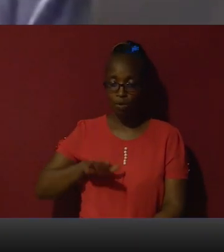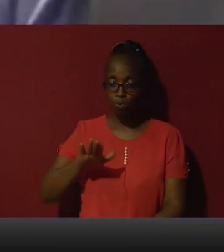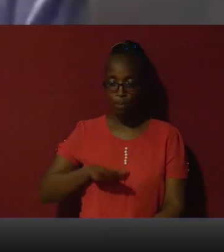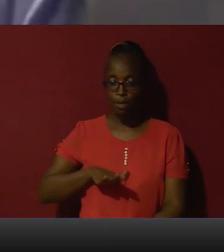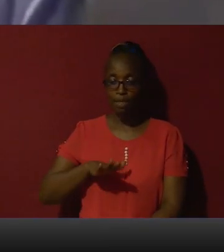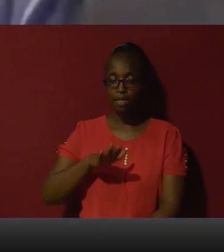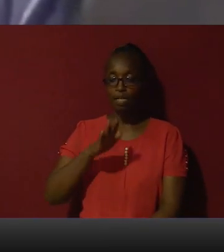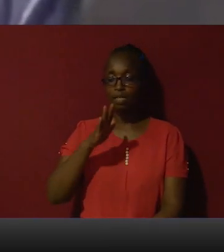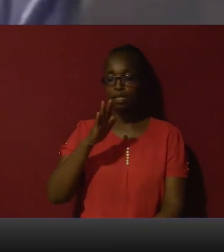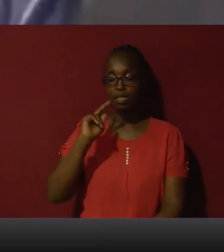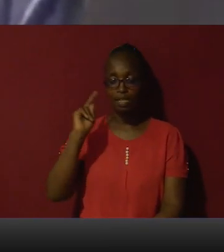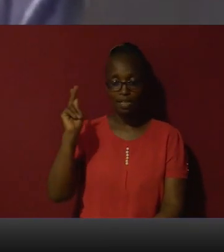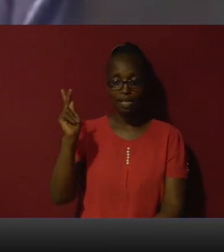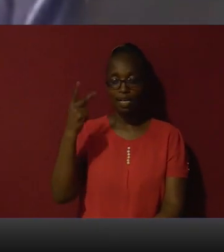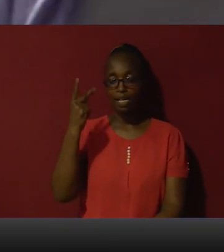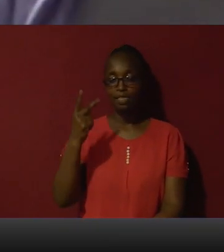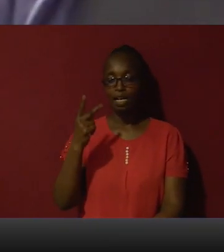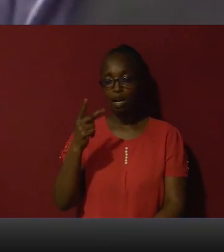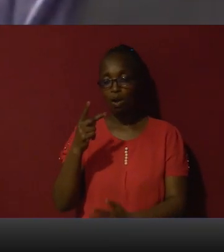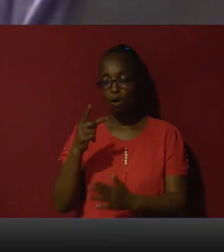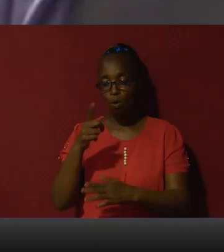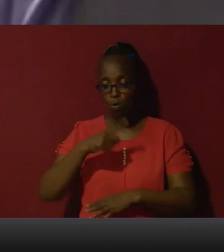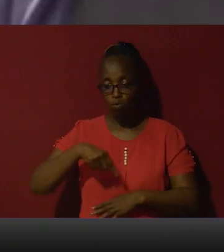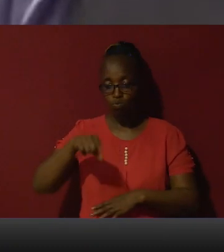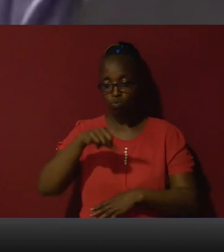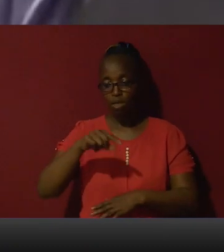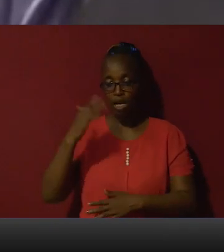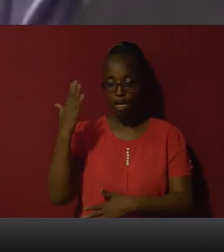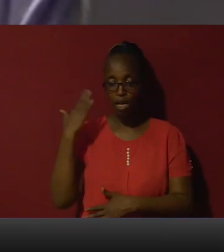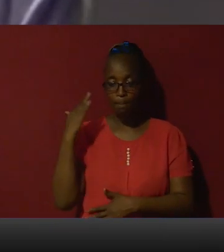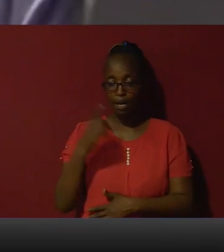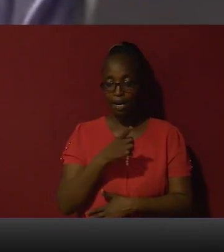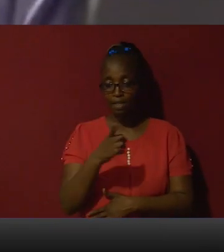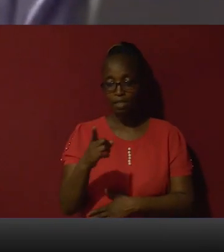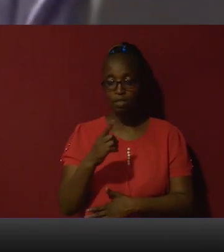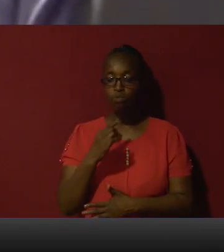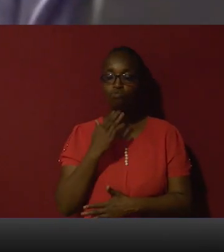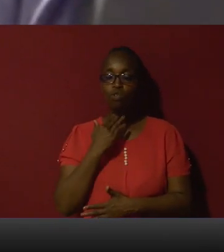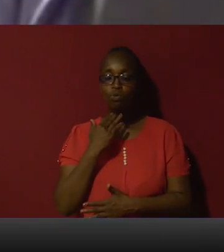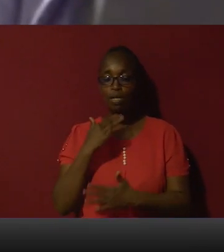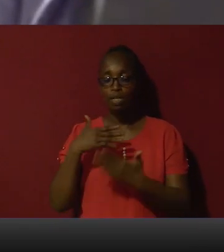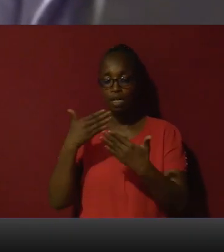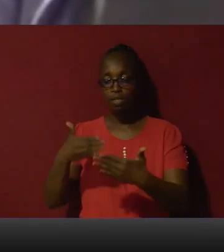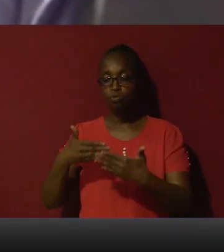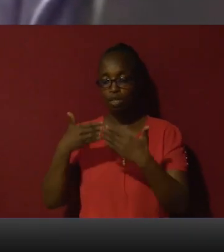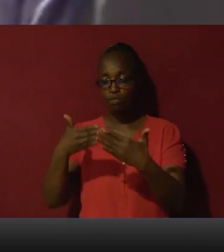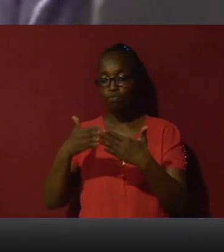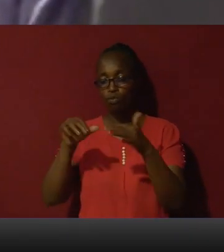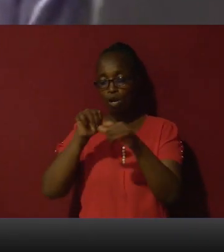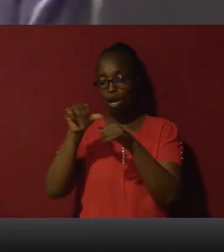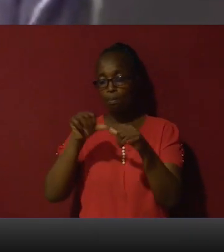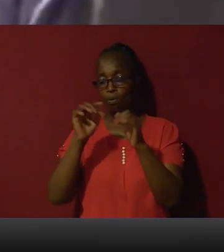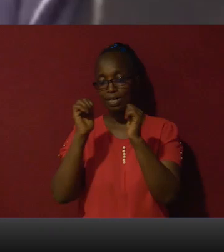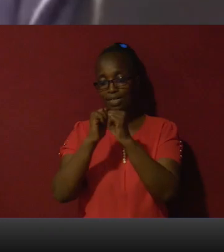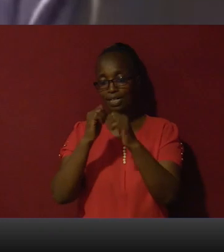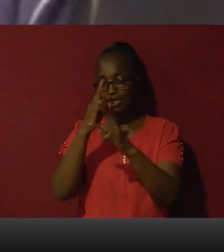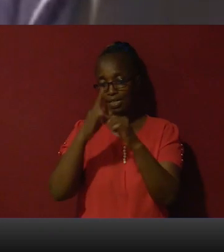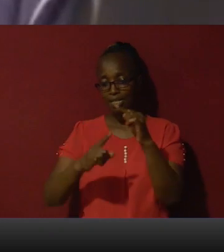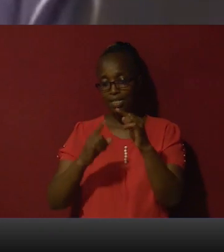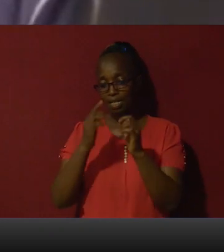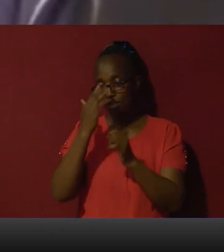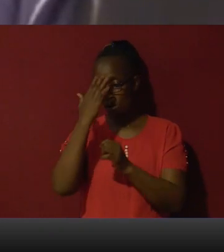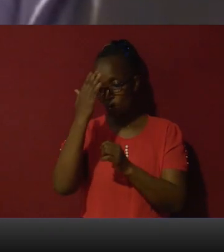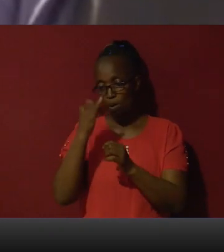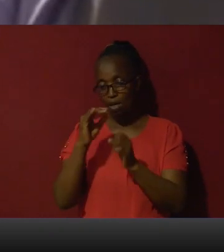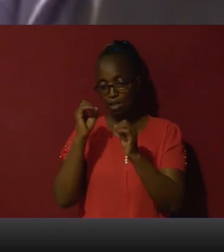Tharaka Nithi, Kenya yote, tuko nyuma yako na kitu tutakupatia mpaka 10 years. Ili 10 ikiisha,